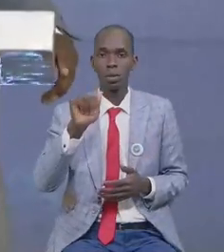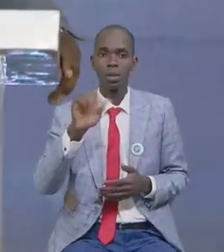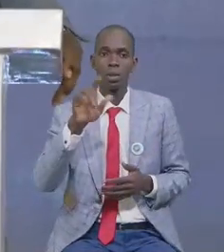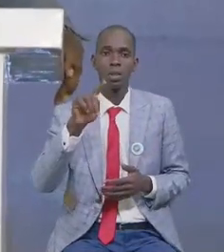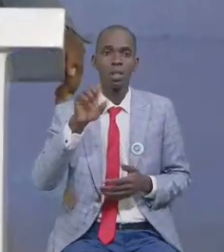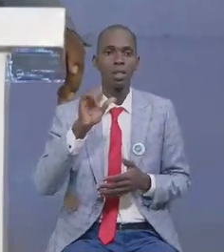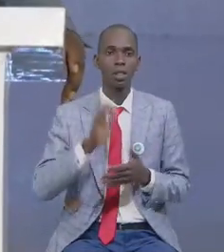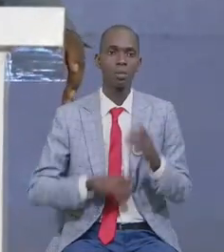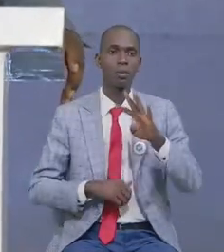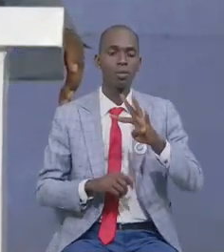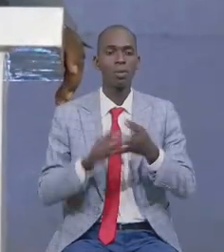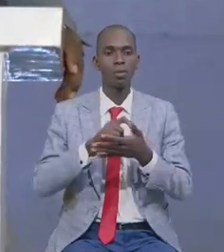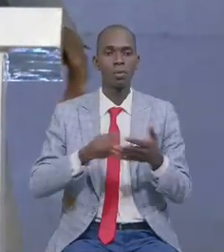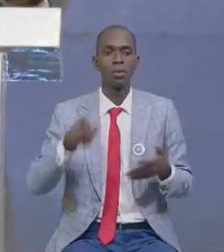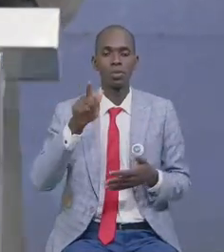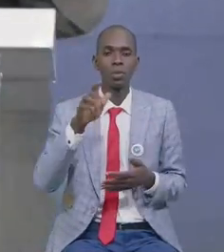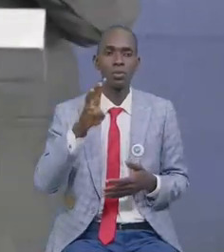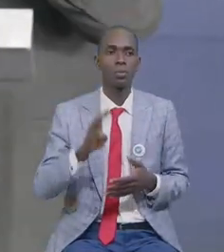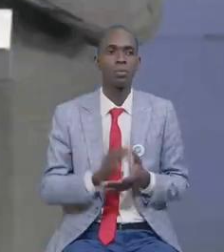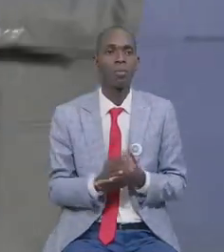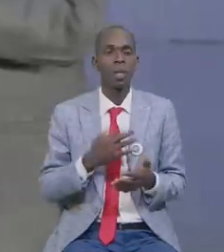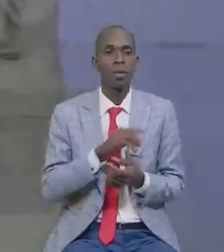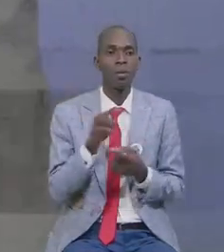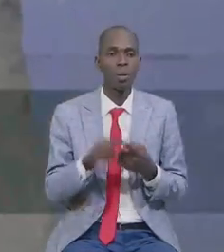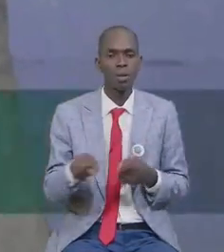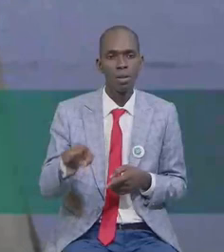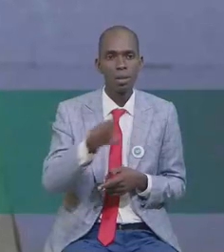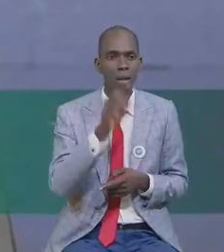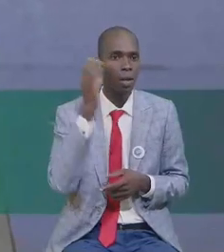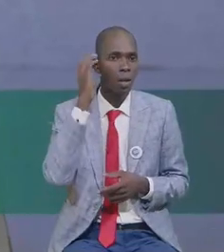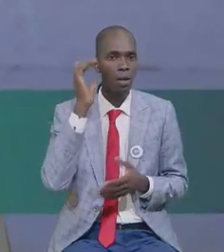Apôtres, chapitre 4, verset 24.